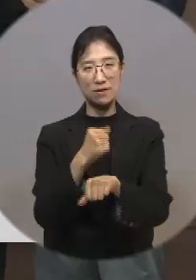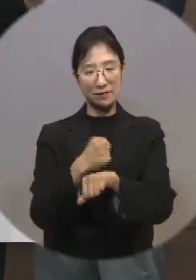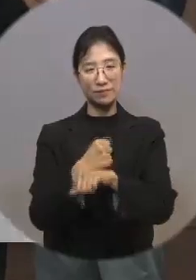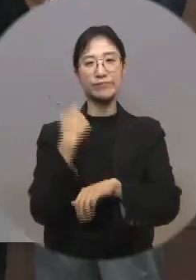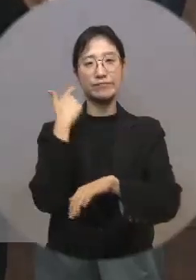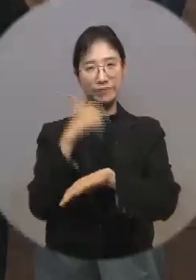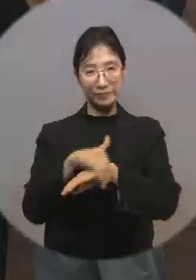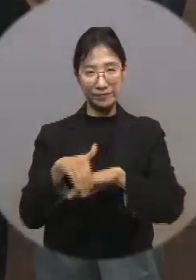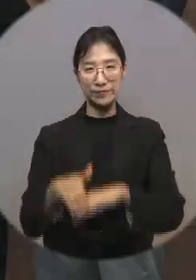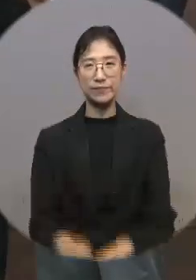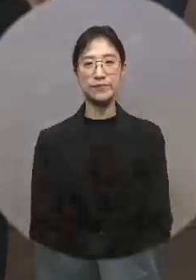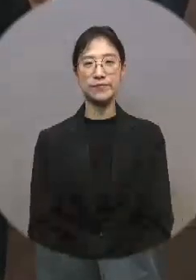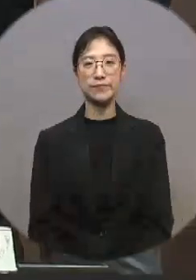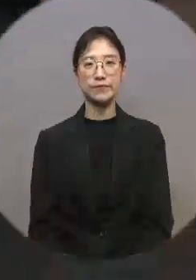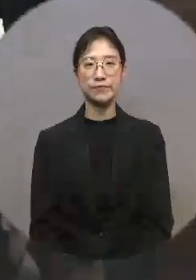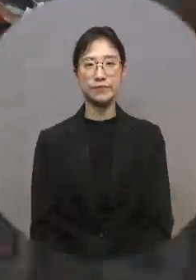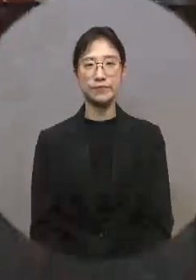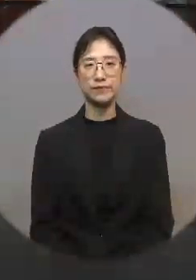나갈 예정입니다.